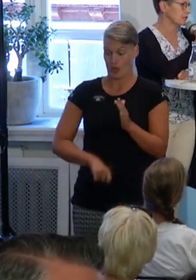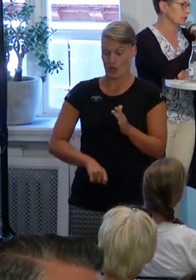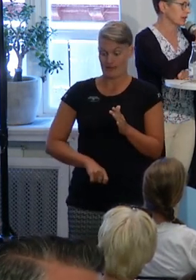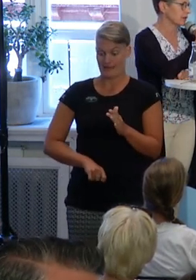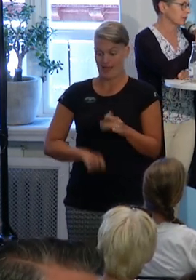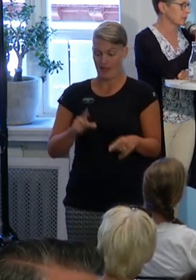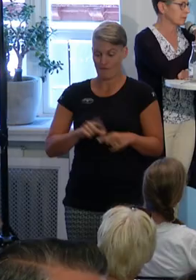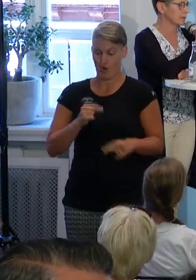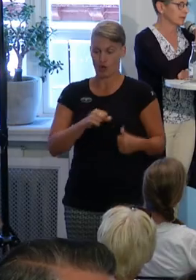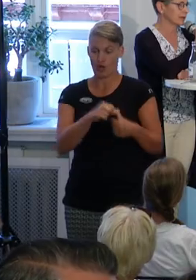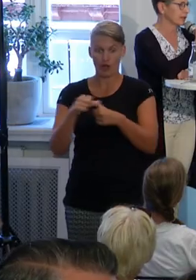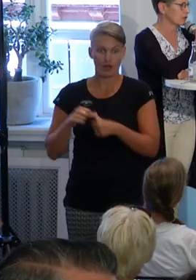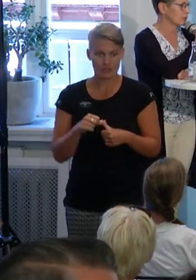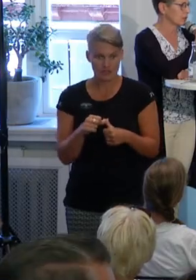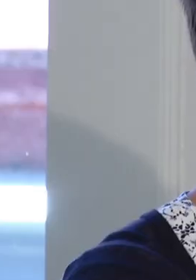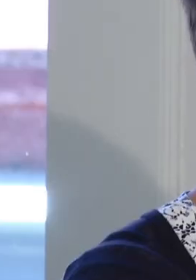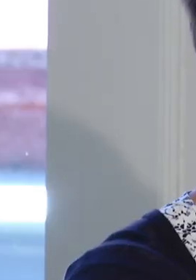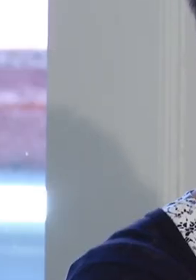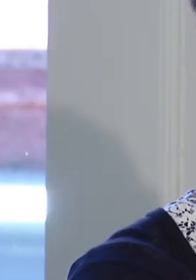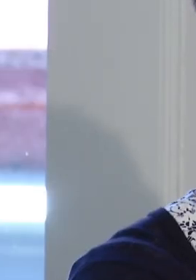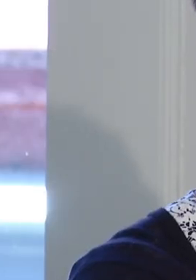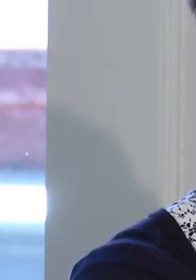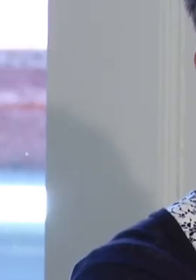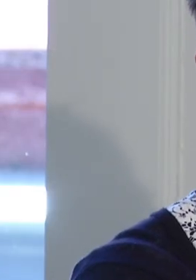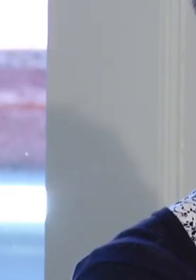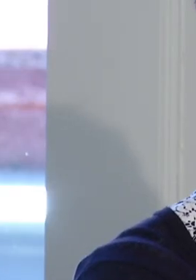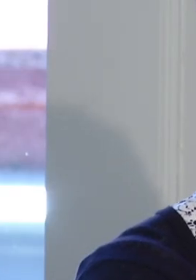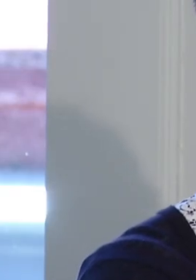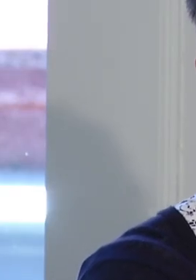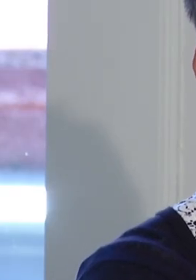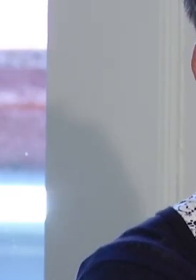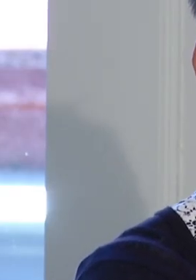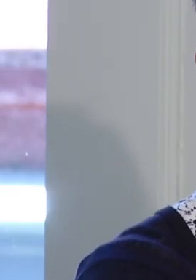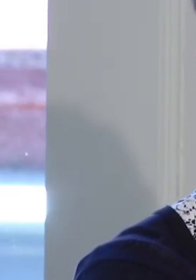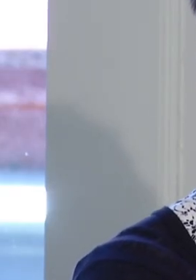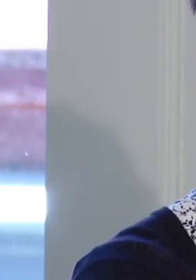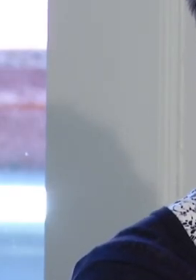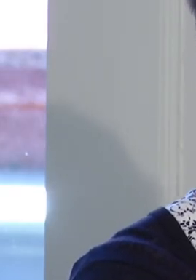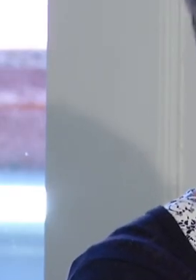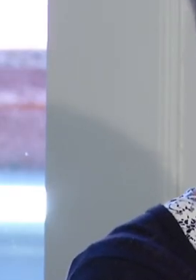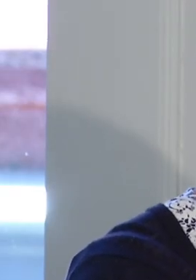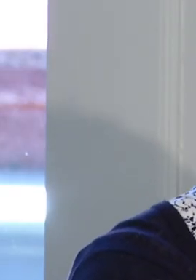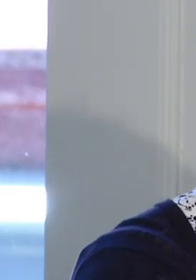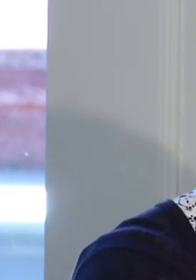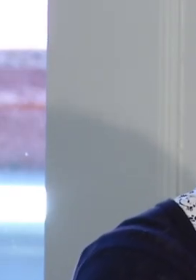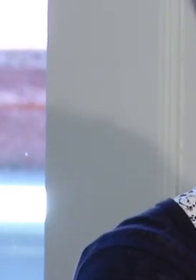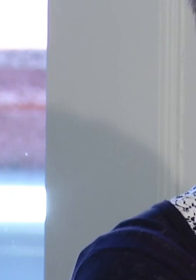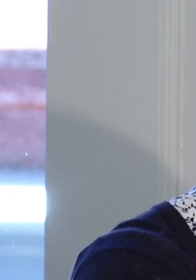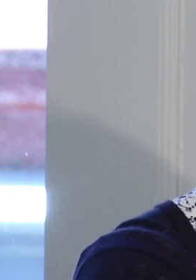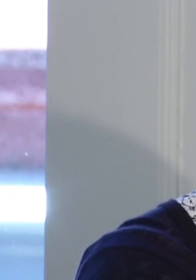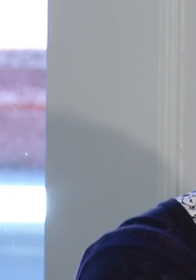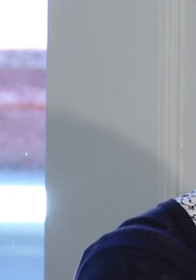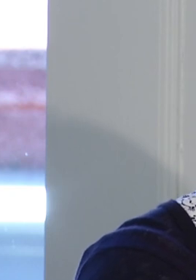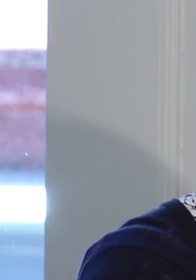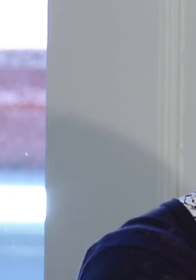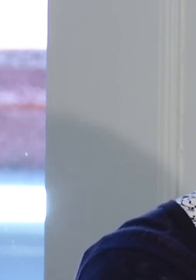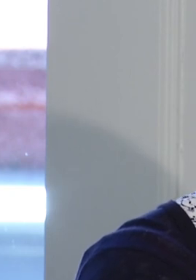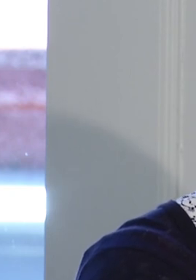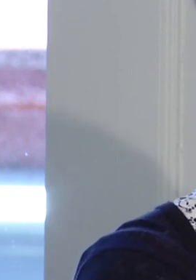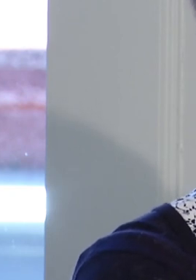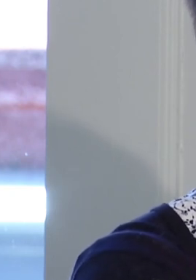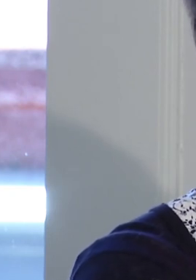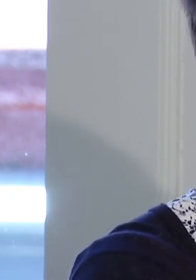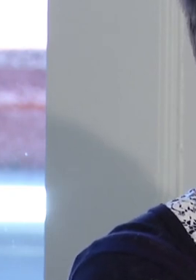det ovanliga är ju att man börjar planera över blockgränserna här, höll jag på att säga. Just nu är ju alla intresserade av att markera olikheterna, men det här